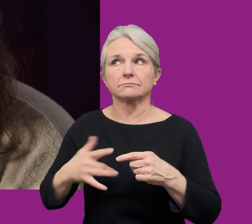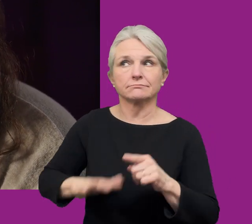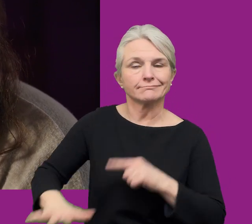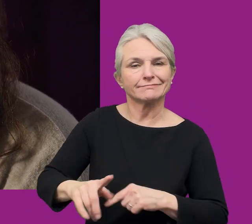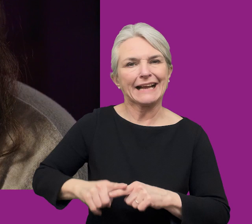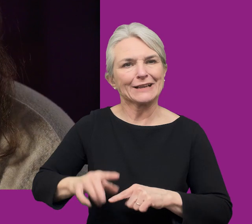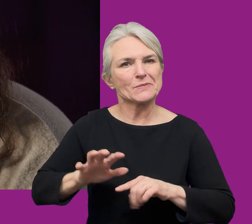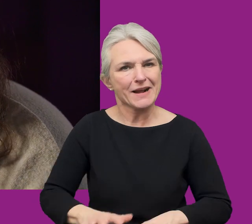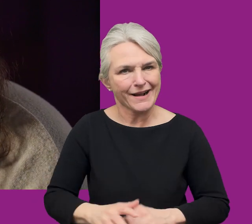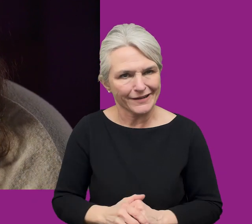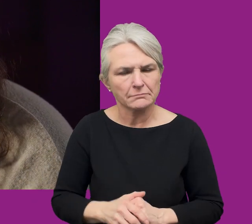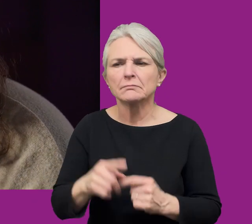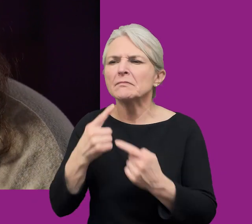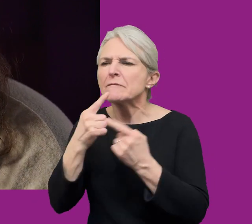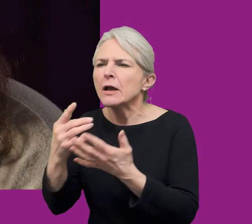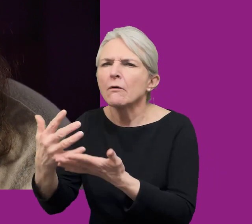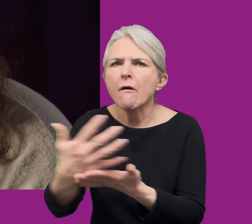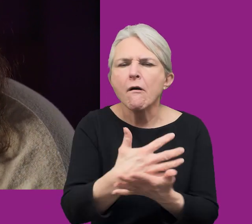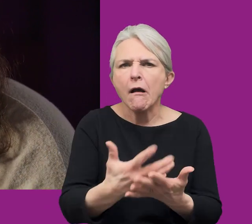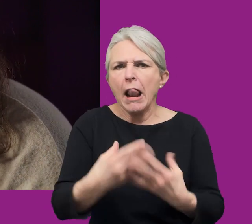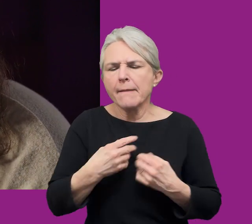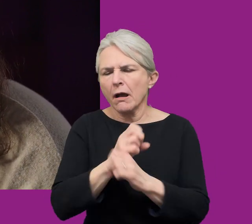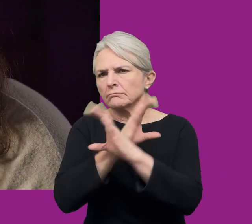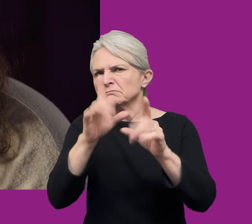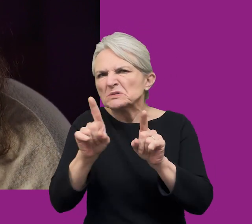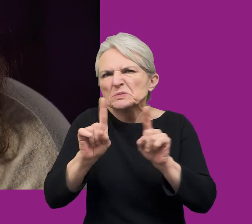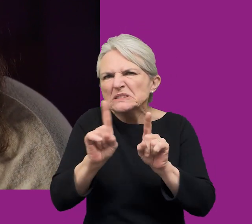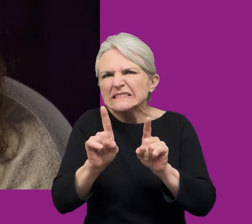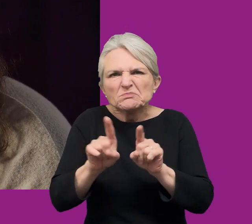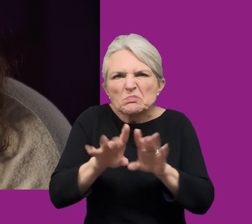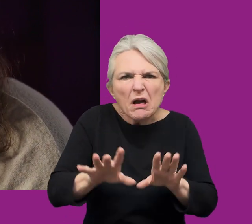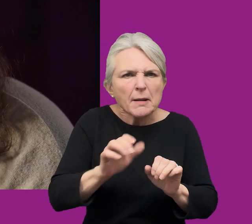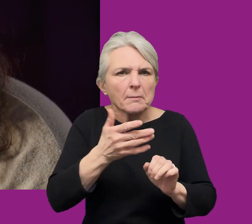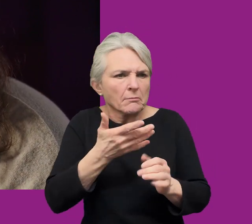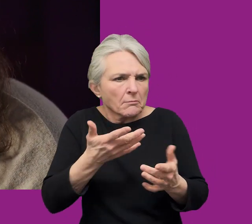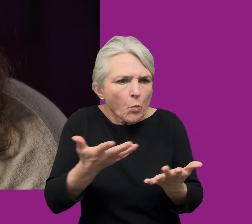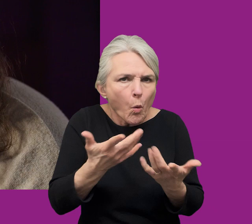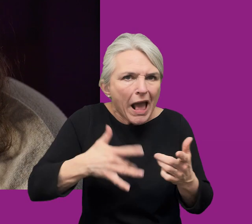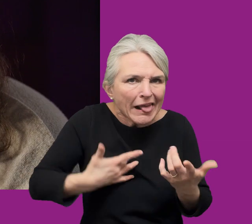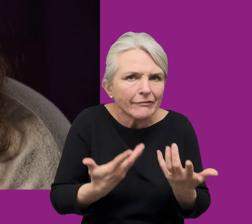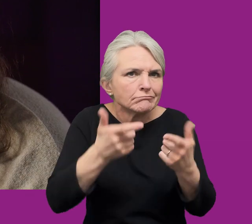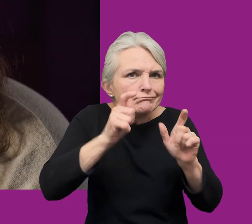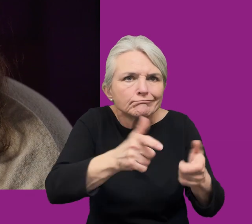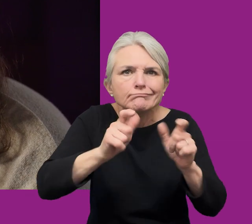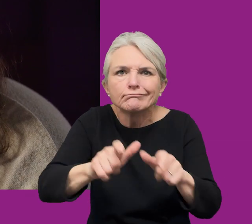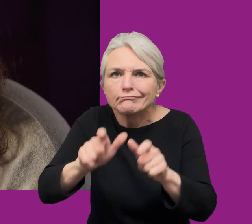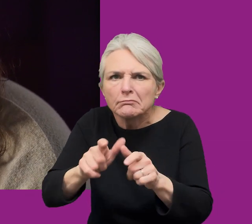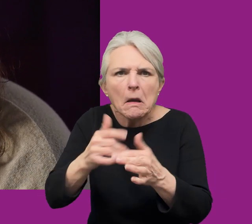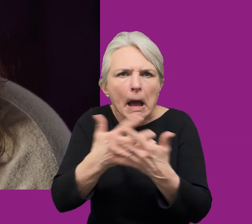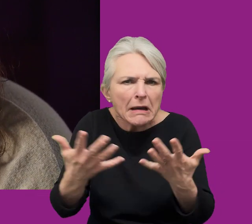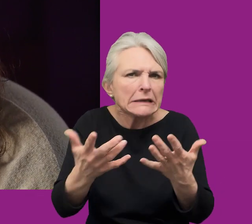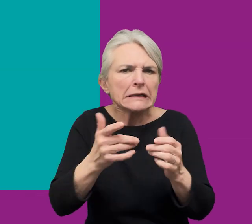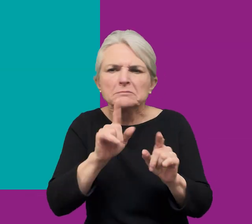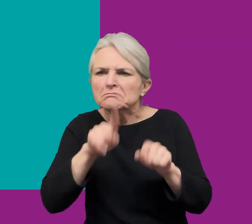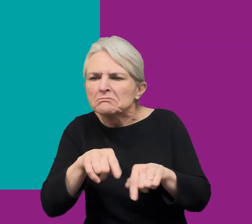sy'n byw mewn sefydliadau cymunedol a nodweddion y bobl hynny, a data am bobl sydd ag ail-gyfeiriad yn y Deyrnas Unedig a'r tu allan